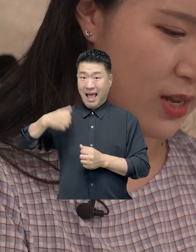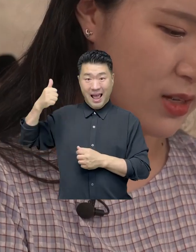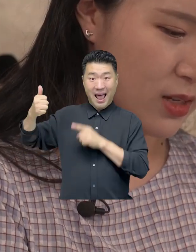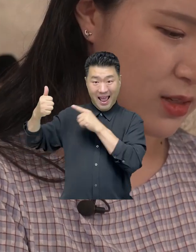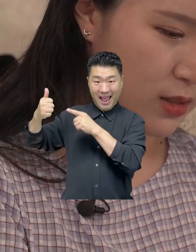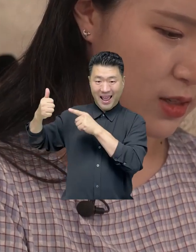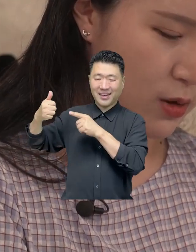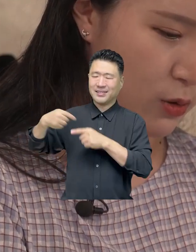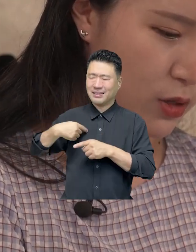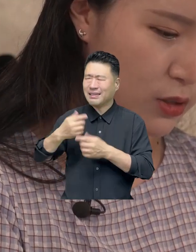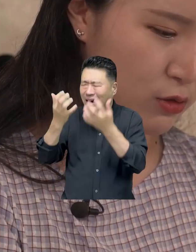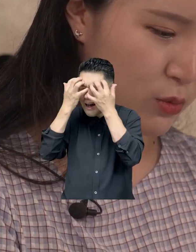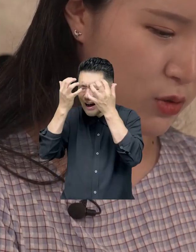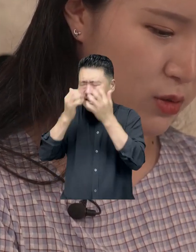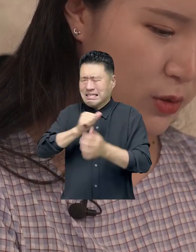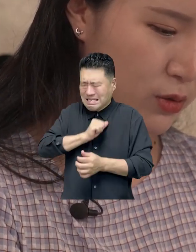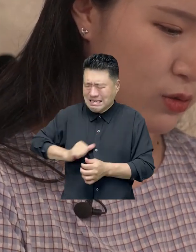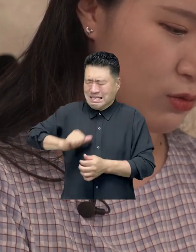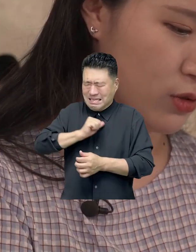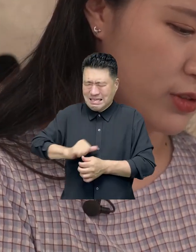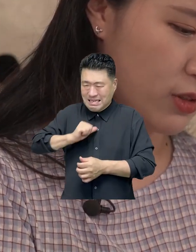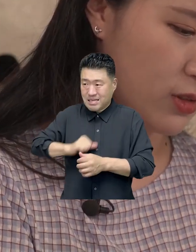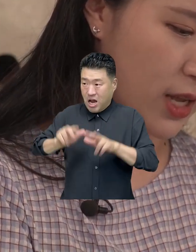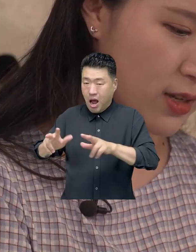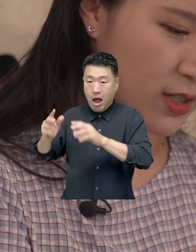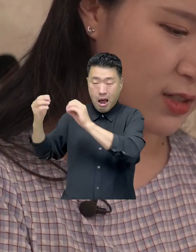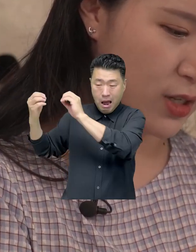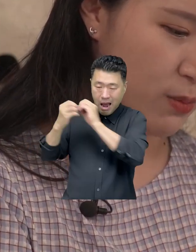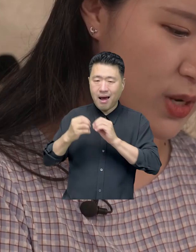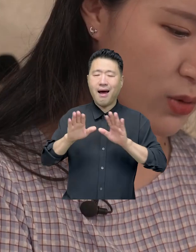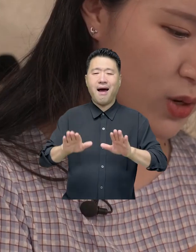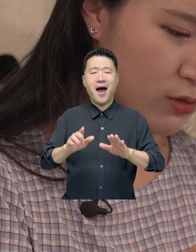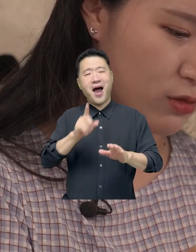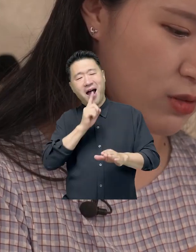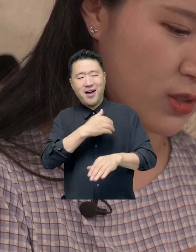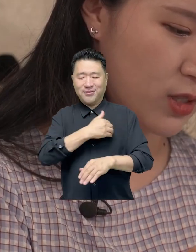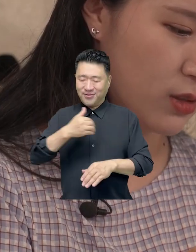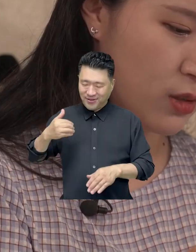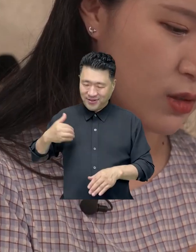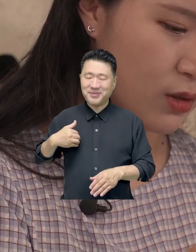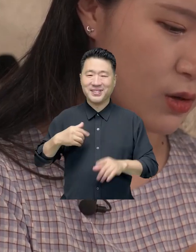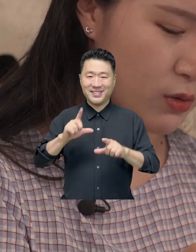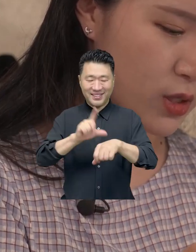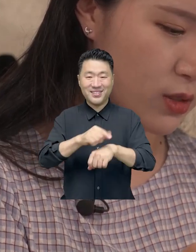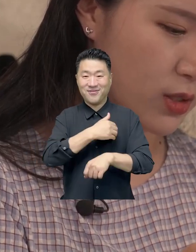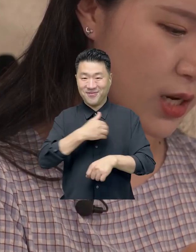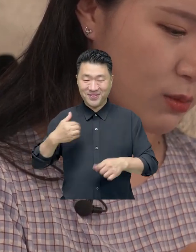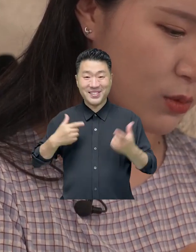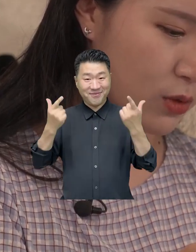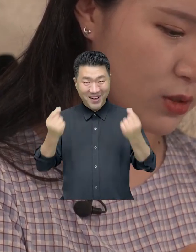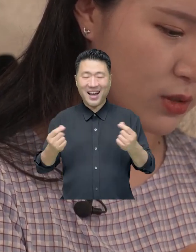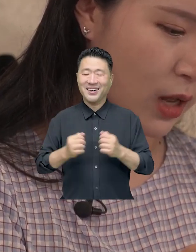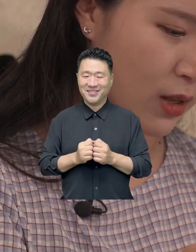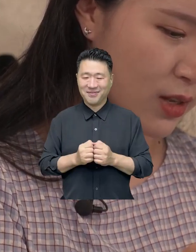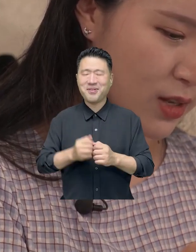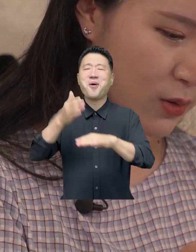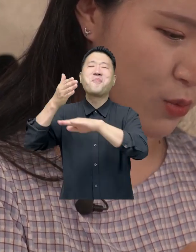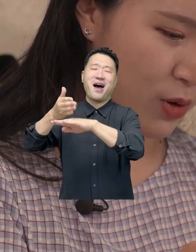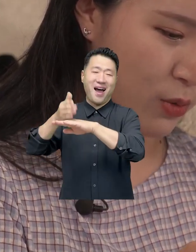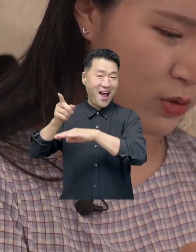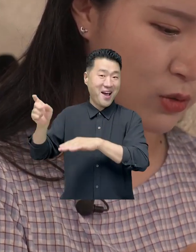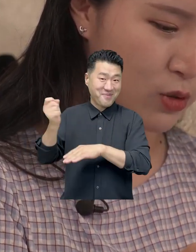과거의 나야, 네가 여러 가지 수모를 버텨주어서 내가 지금 이런 말도 할 수 있는 여유 있는 사람으로